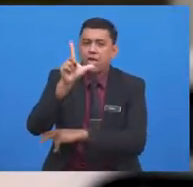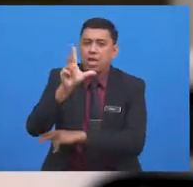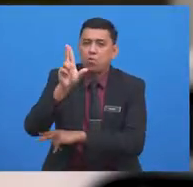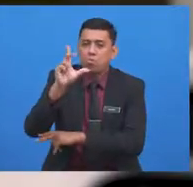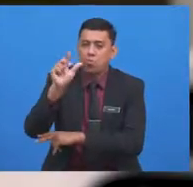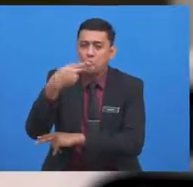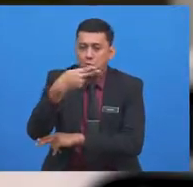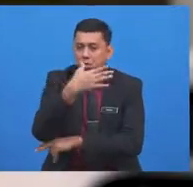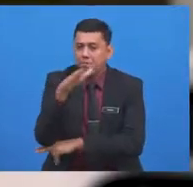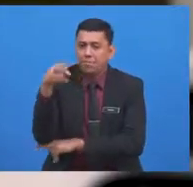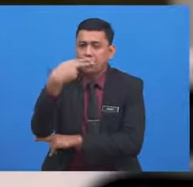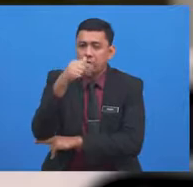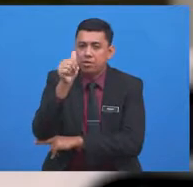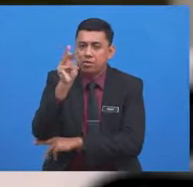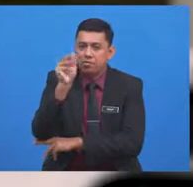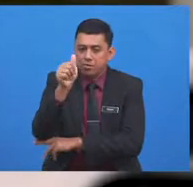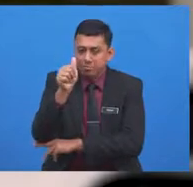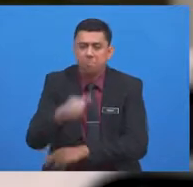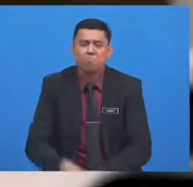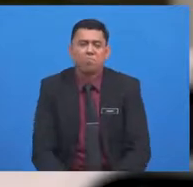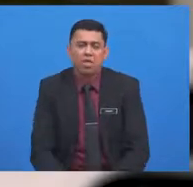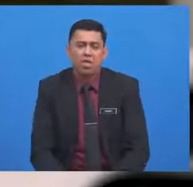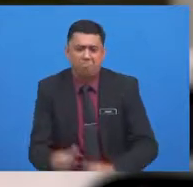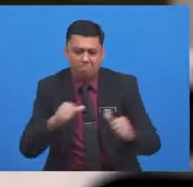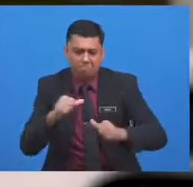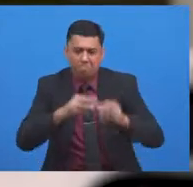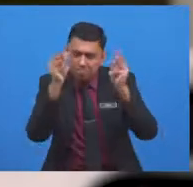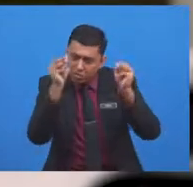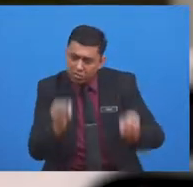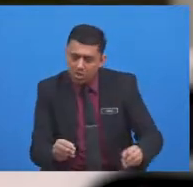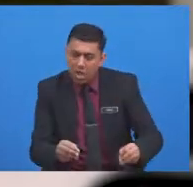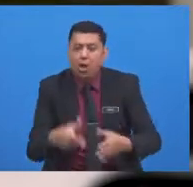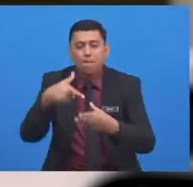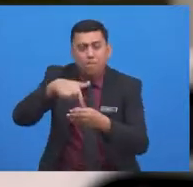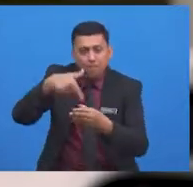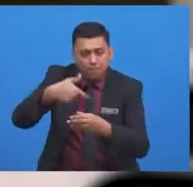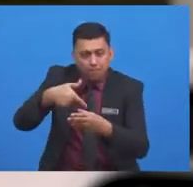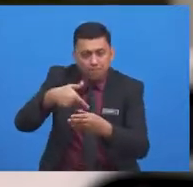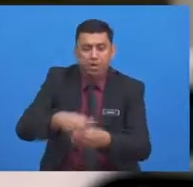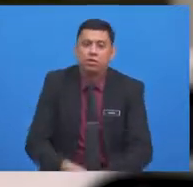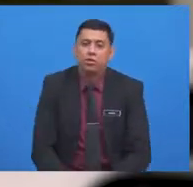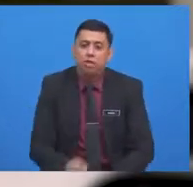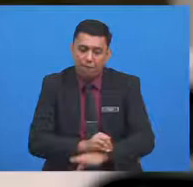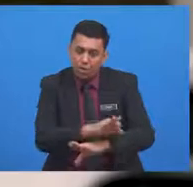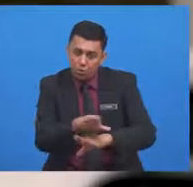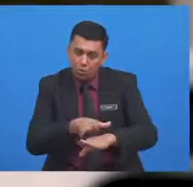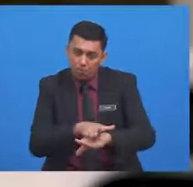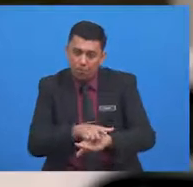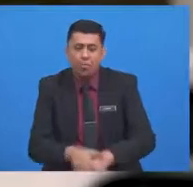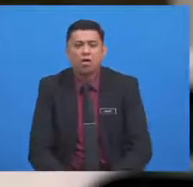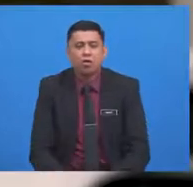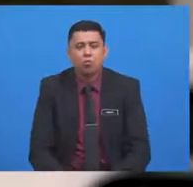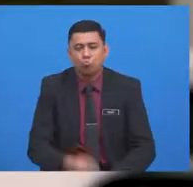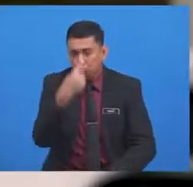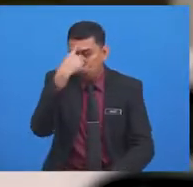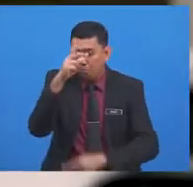aktiviti manusia seperti perlombongan merupakan salah satu faktor penjana kepada proses luluh